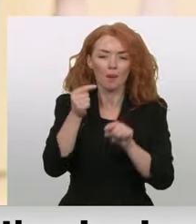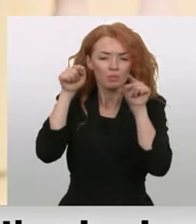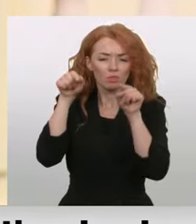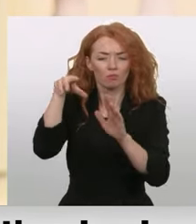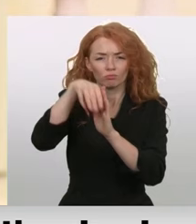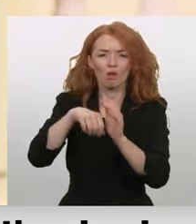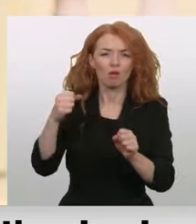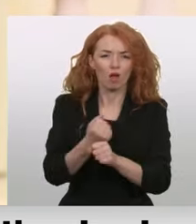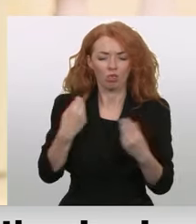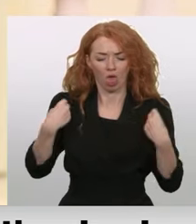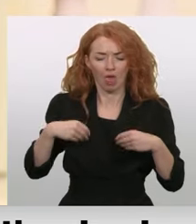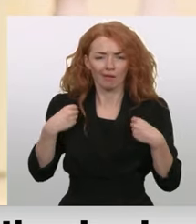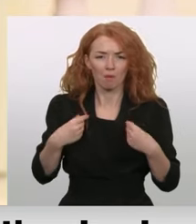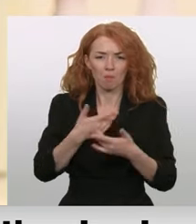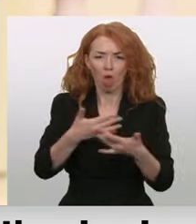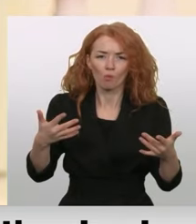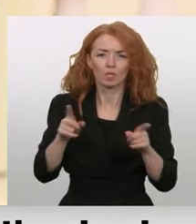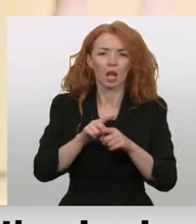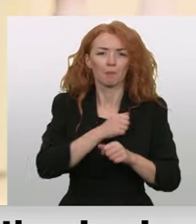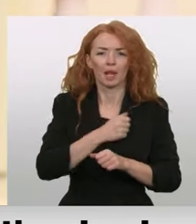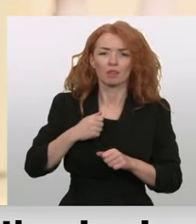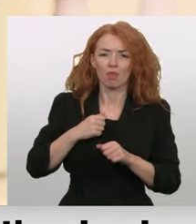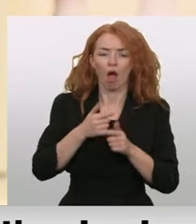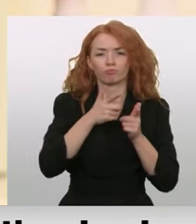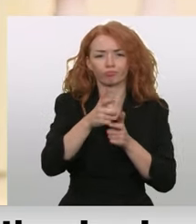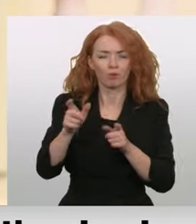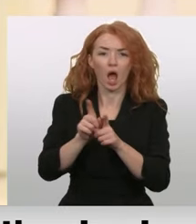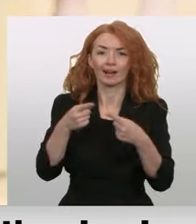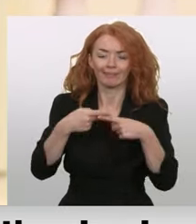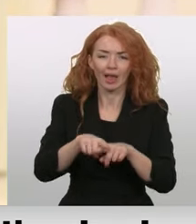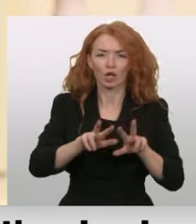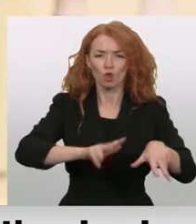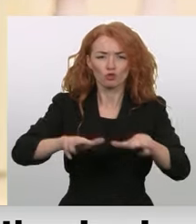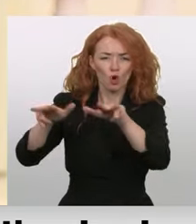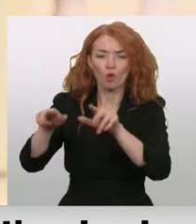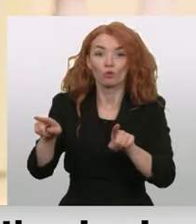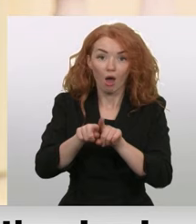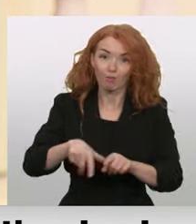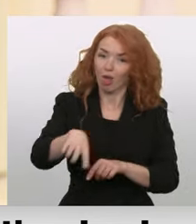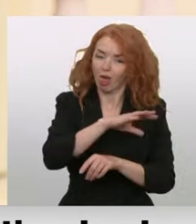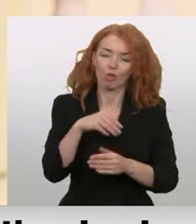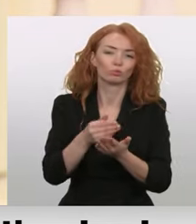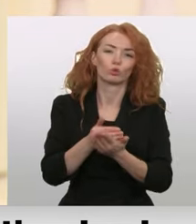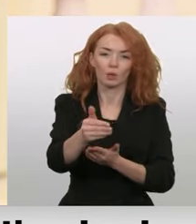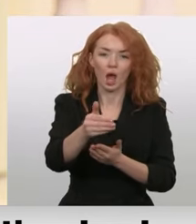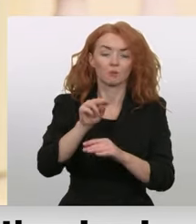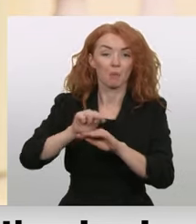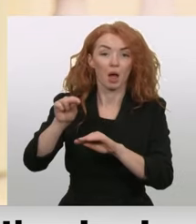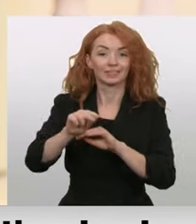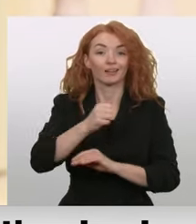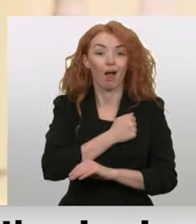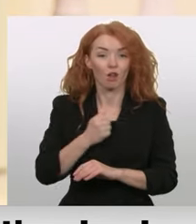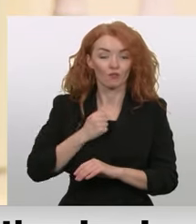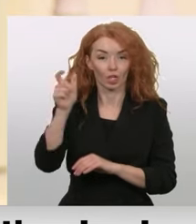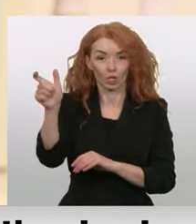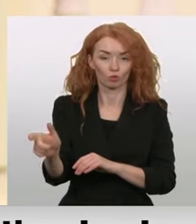gan ekipējums, gan militārais nodrošinājums, tajā skaitā bruņu tehnika, droni, un, protams, mēs arī turpināsim karavīru apmācības. Mēs